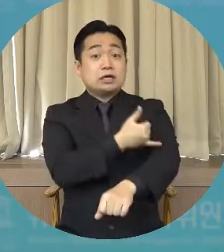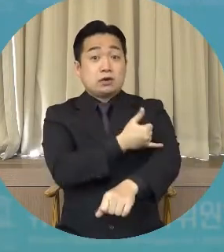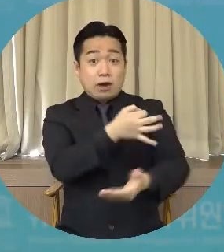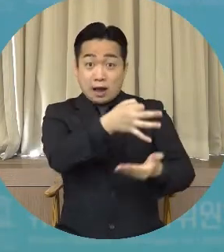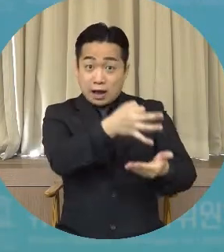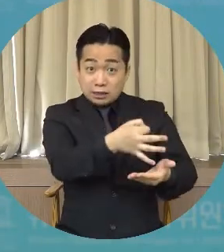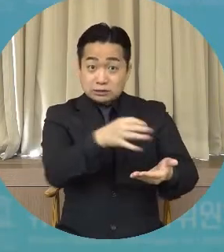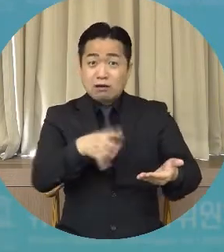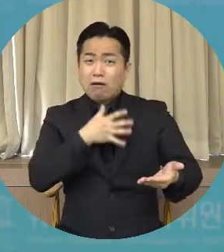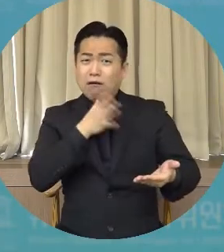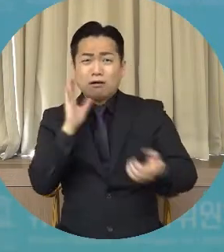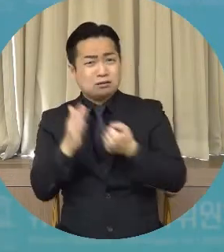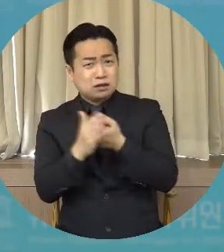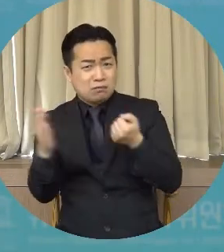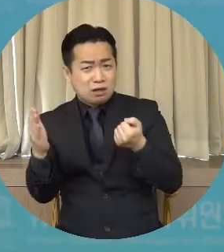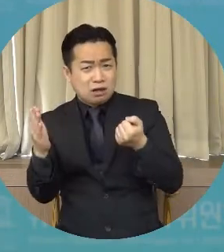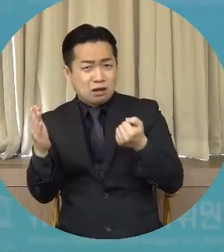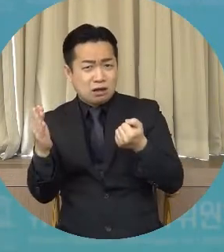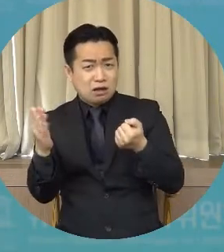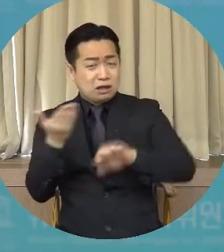나이가 많다는 이유로 다르게